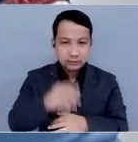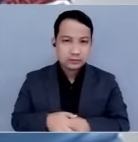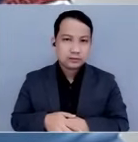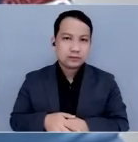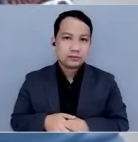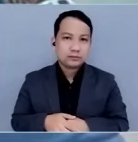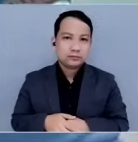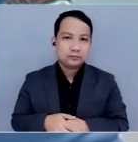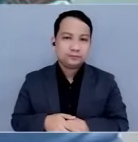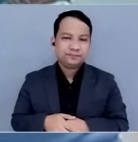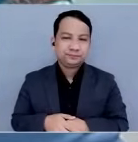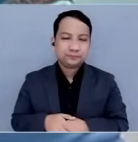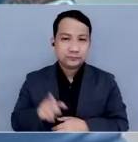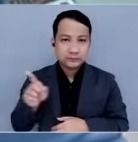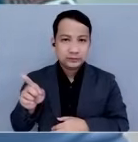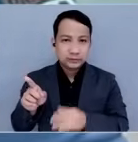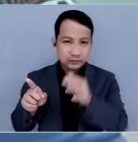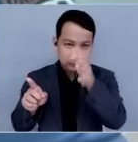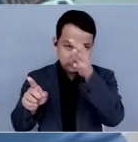Sabi ng tatay nila,